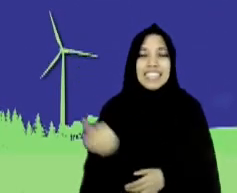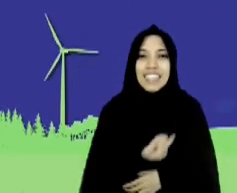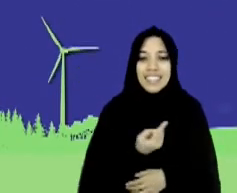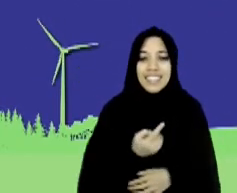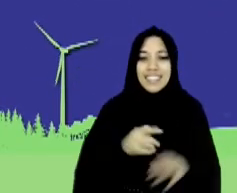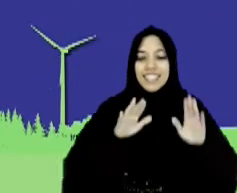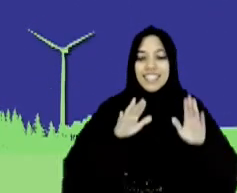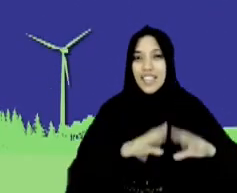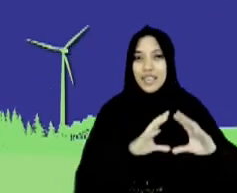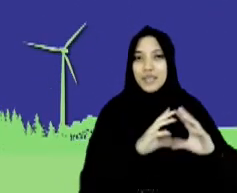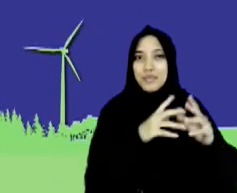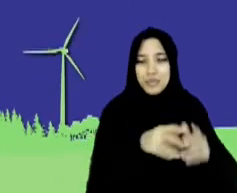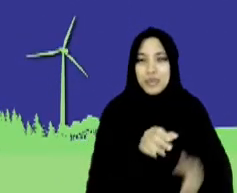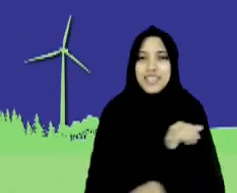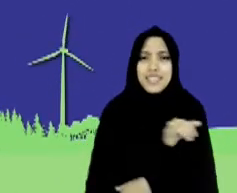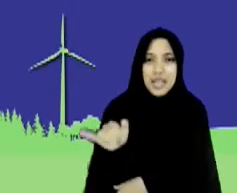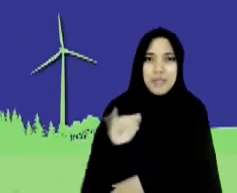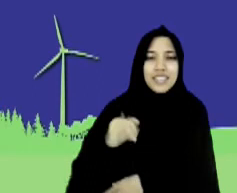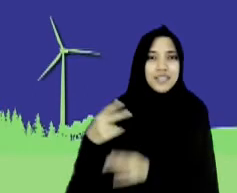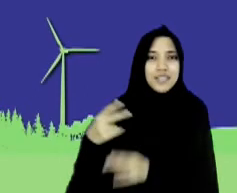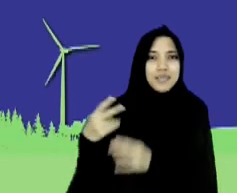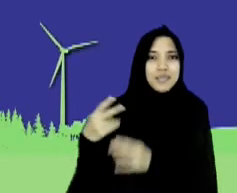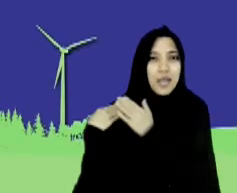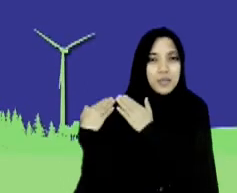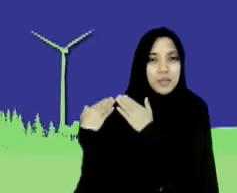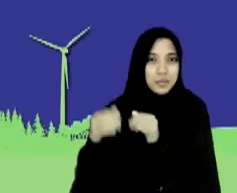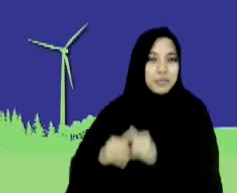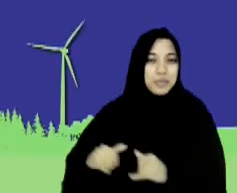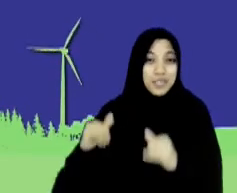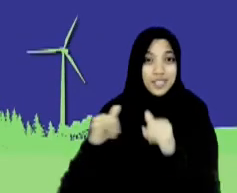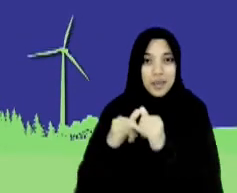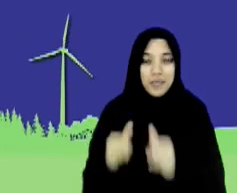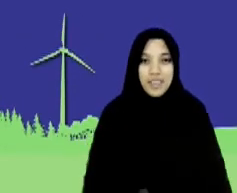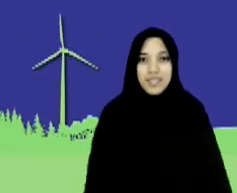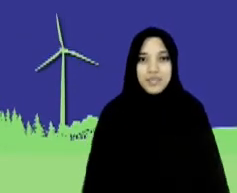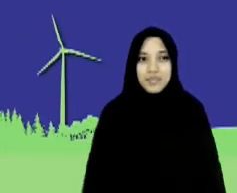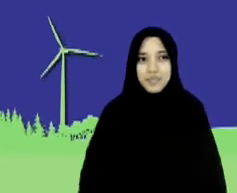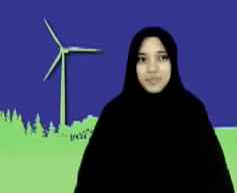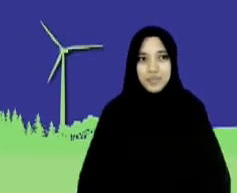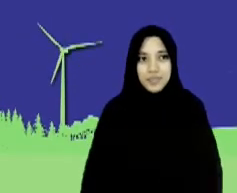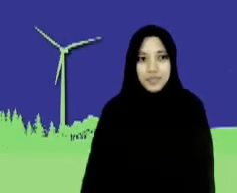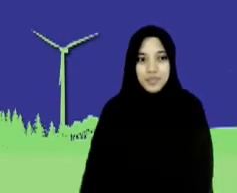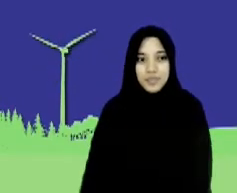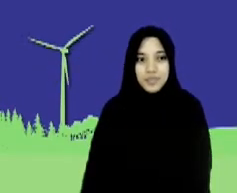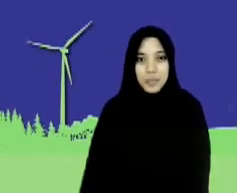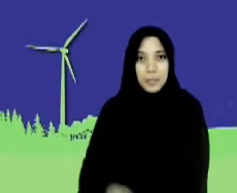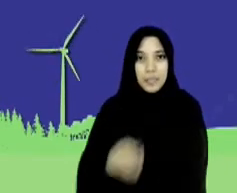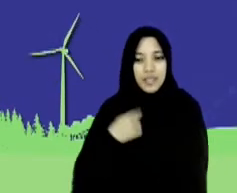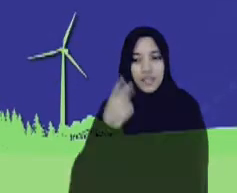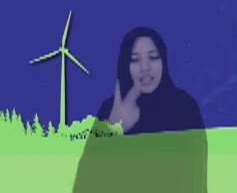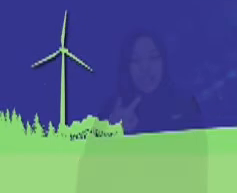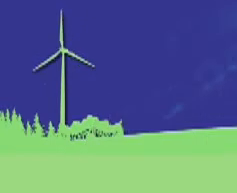memang kita eh tugas kita bersama worderless dan Ee tidak mengenal batas teritori juga nah